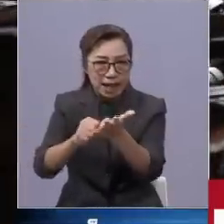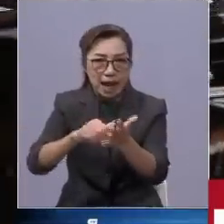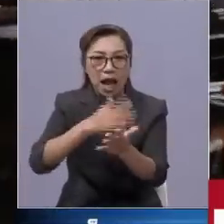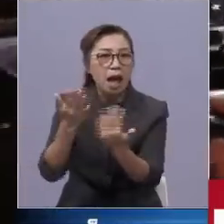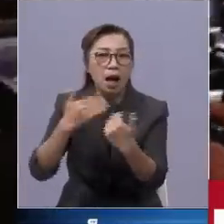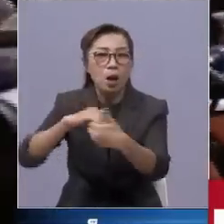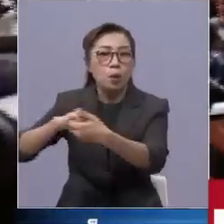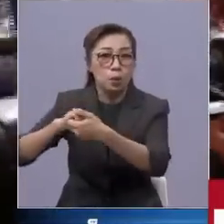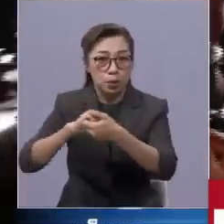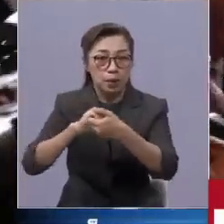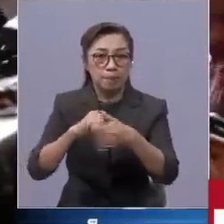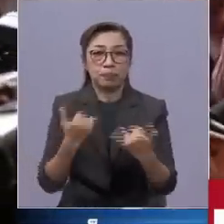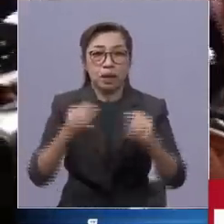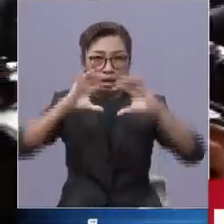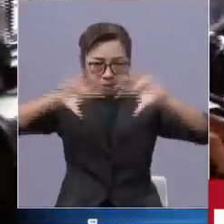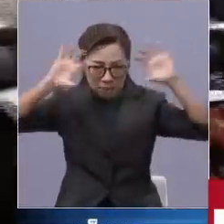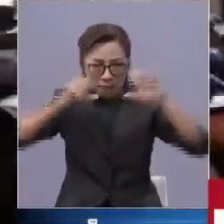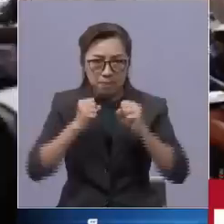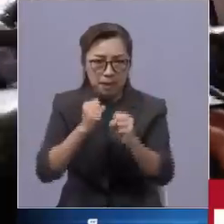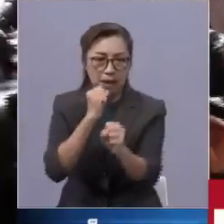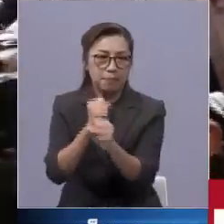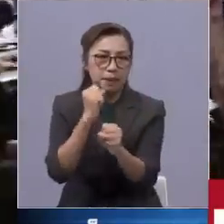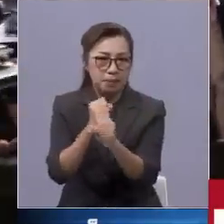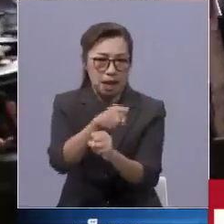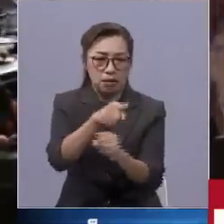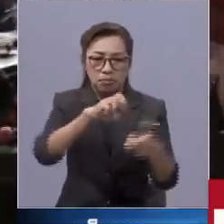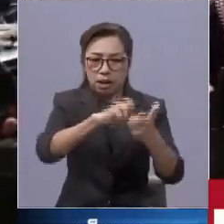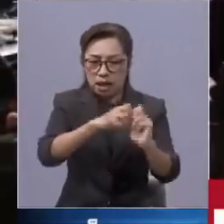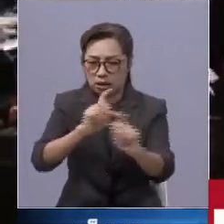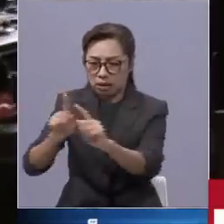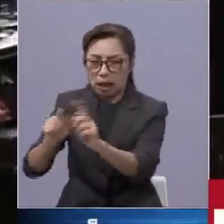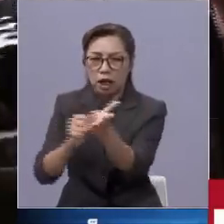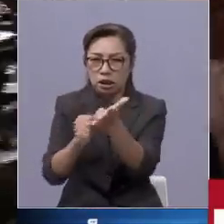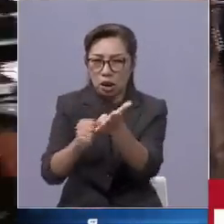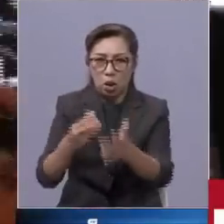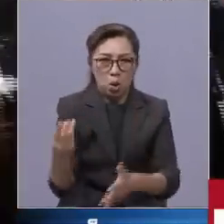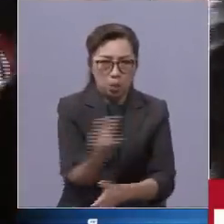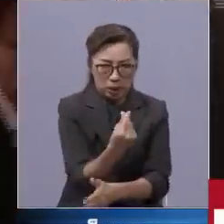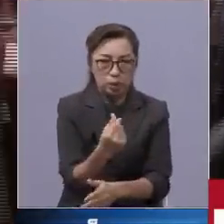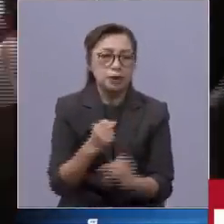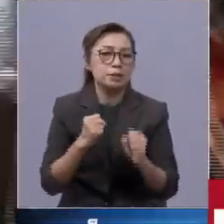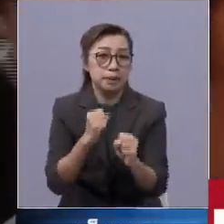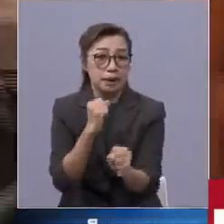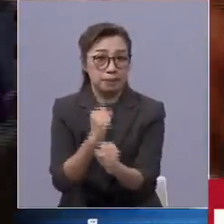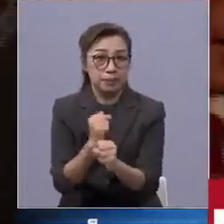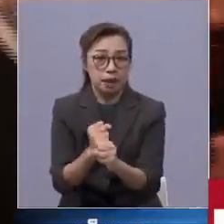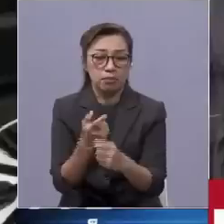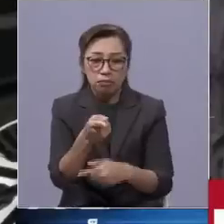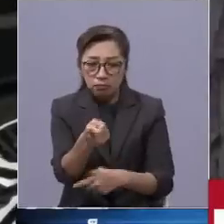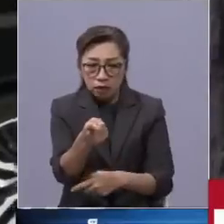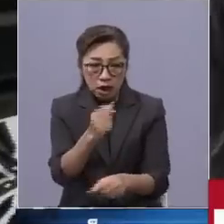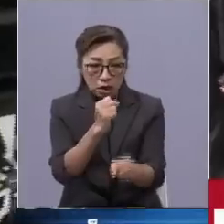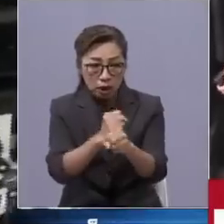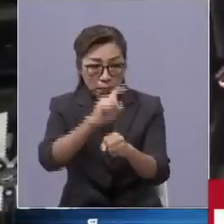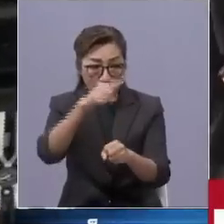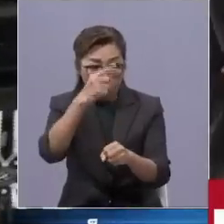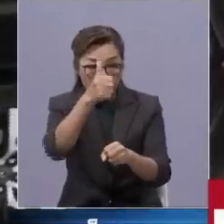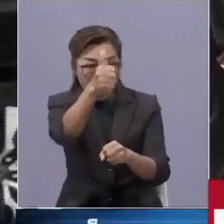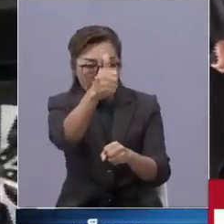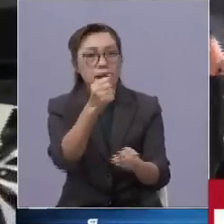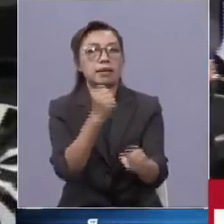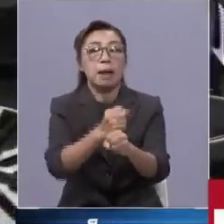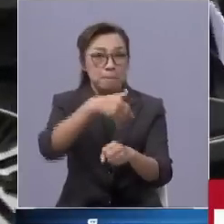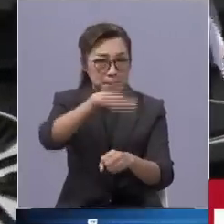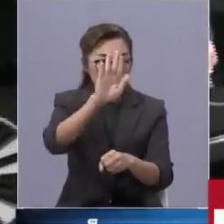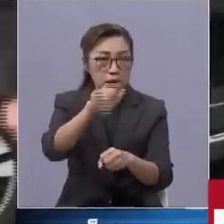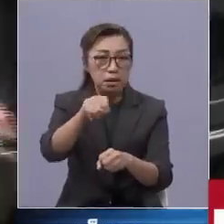ล่าวอีกนะครับว่ารัฐบาลจะพยายามทำงานแก้ไขปัญหาให้เร็วที่สุดเท่าที่จะทำได้อะไรที่ทำได้ก่อนก็จะไม่มีข้อ